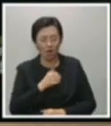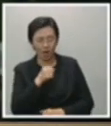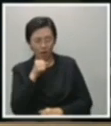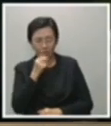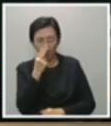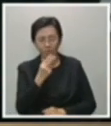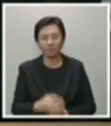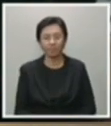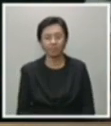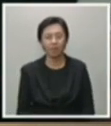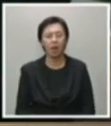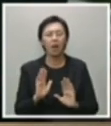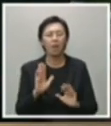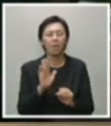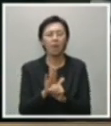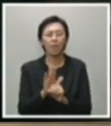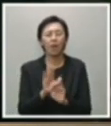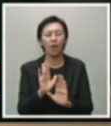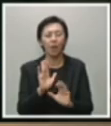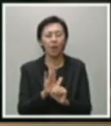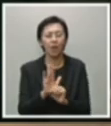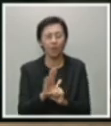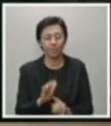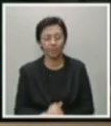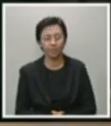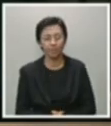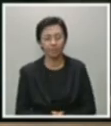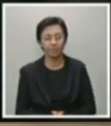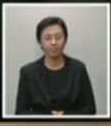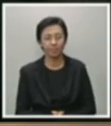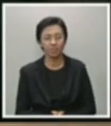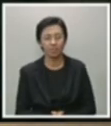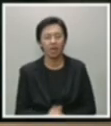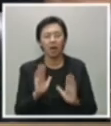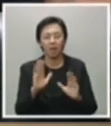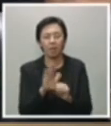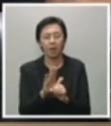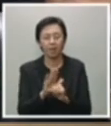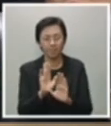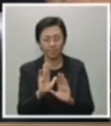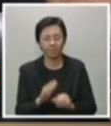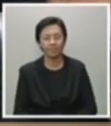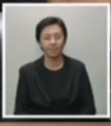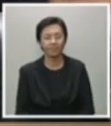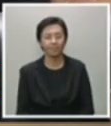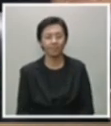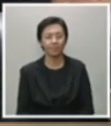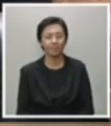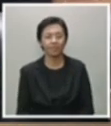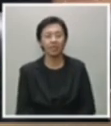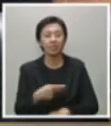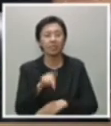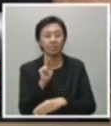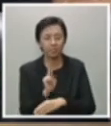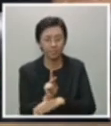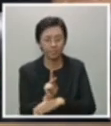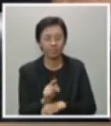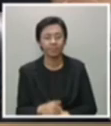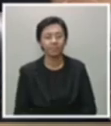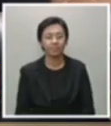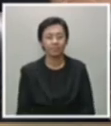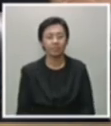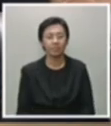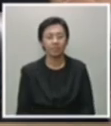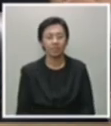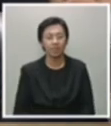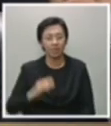ที่จะ ซู มเข้าไปได้ไหมนะคะ ไม่เป็นไร เราจะเห็นได้ว่านี่เป็น เจ้าหน้าที่พอแล้วครับท่านประธานฮะพลเอ